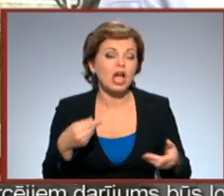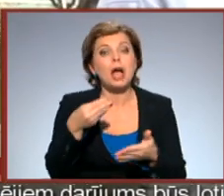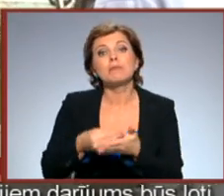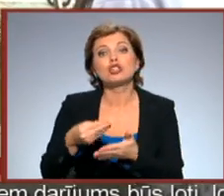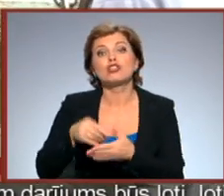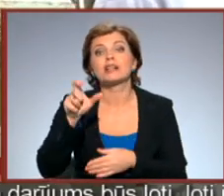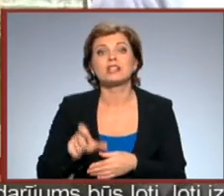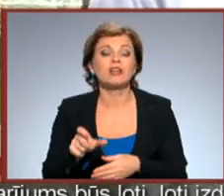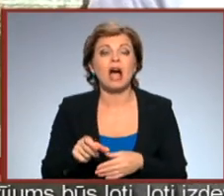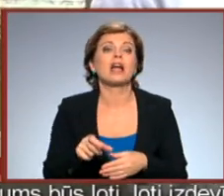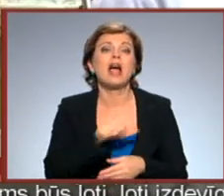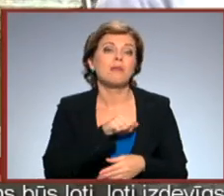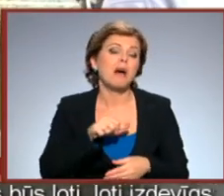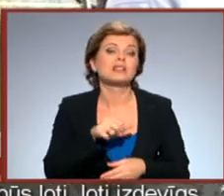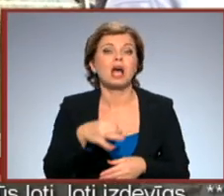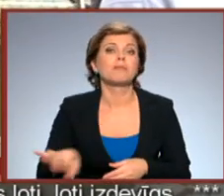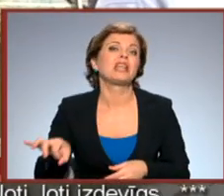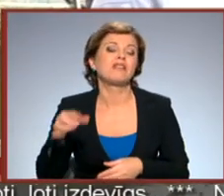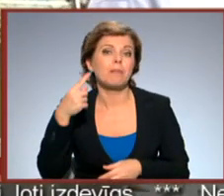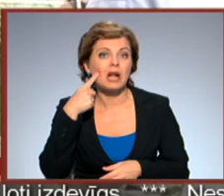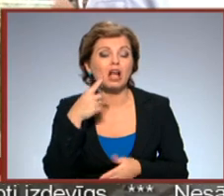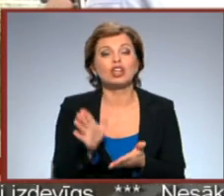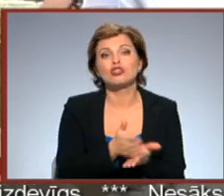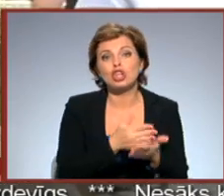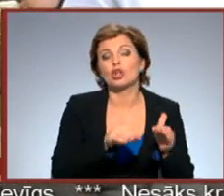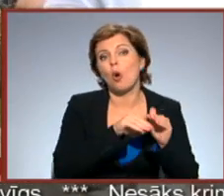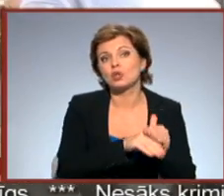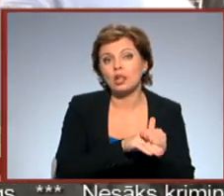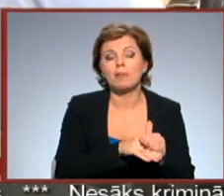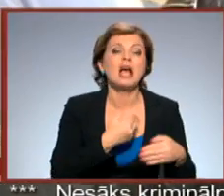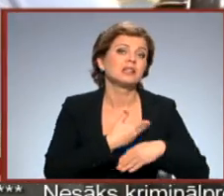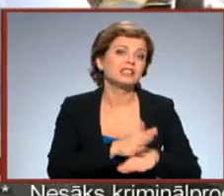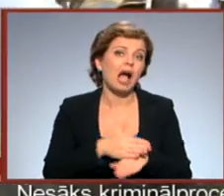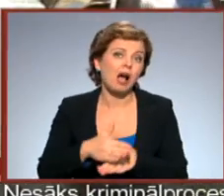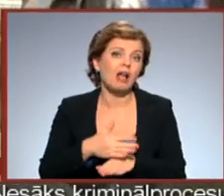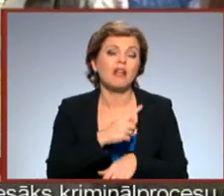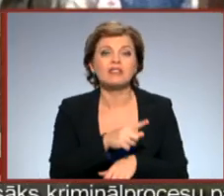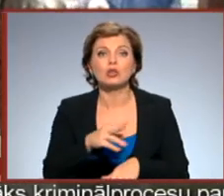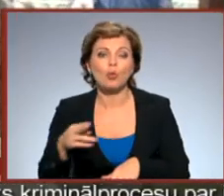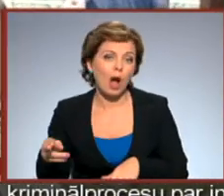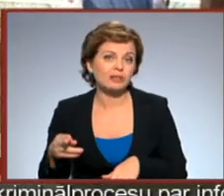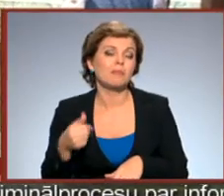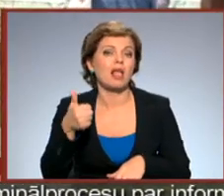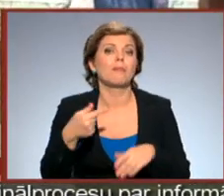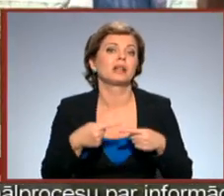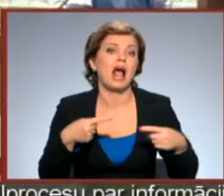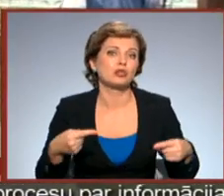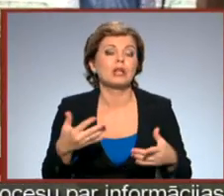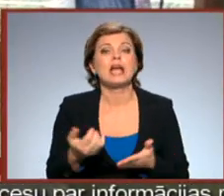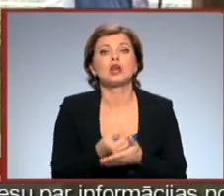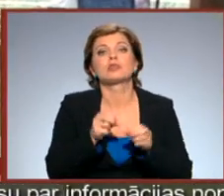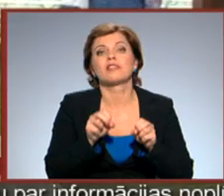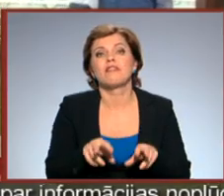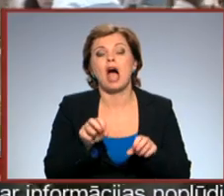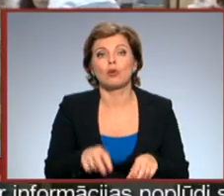cilvēki to dara no brīva prāta bez samaksas. Šķīro, uzglabā, sadala viens otram, kas ir reāls resurs, un no tā viņi iegūst svaigu pārtiku